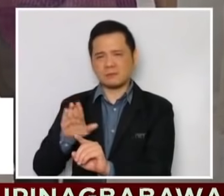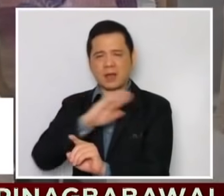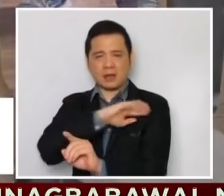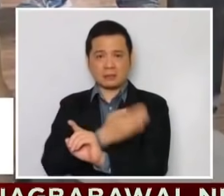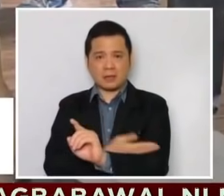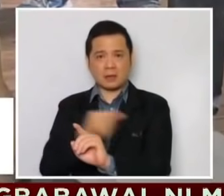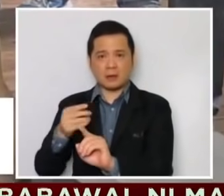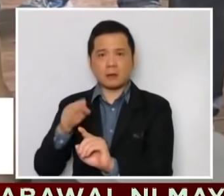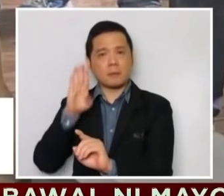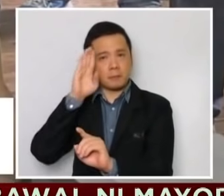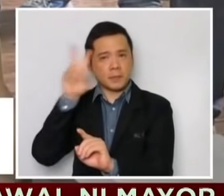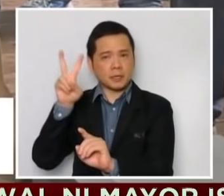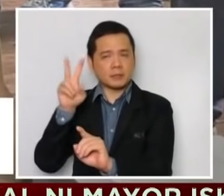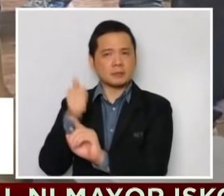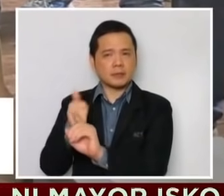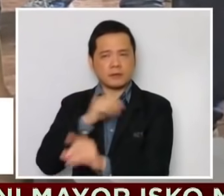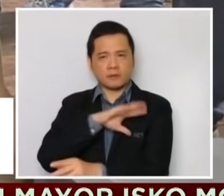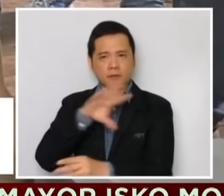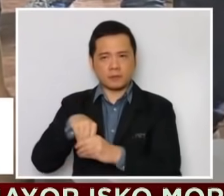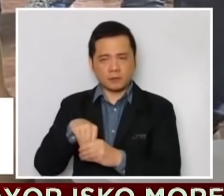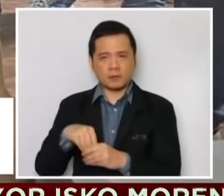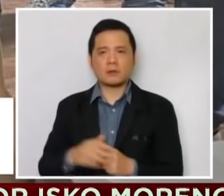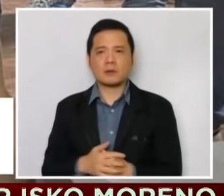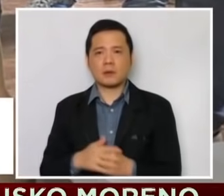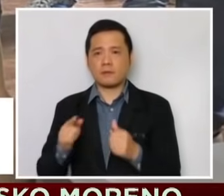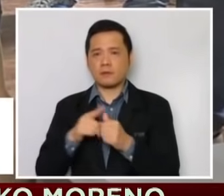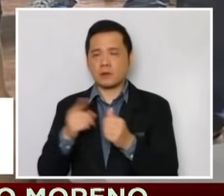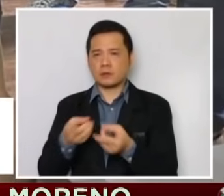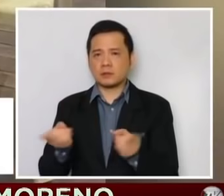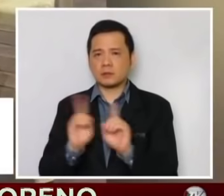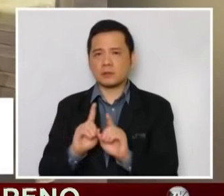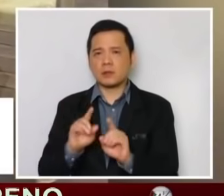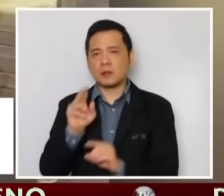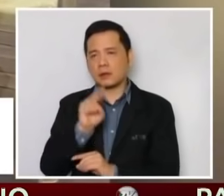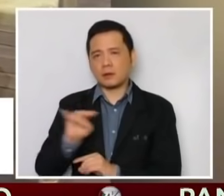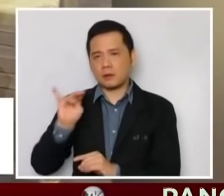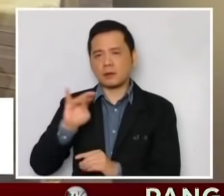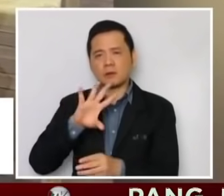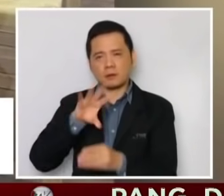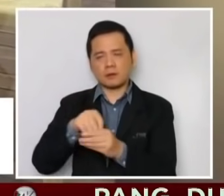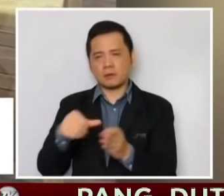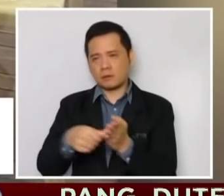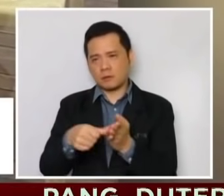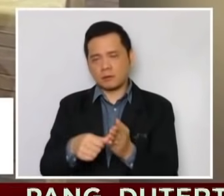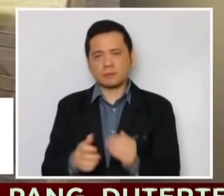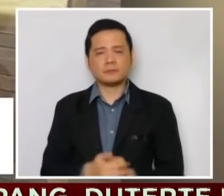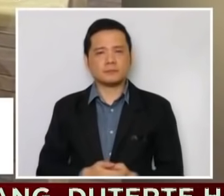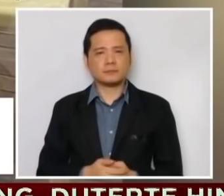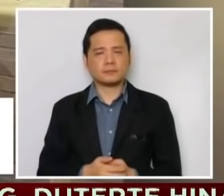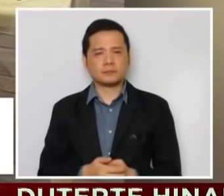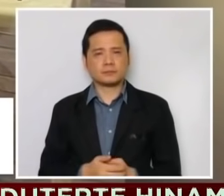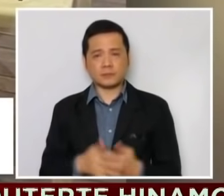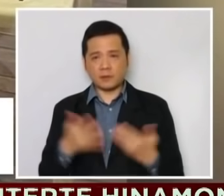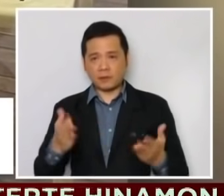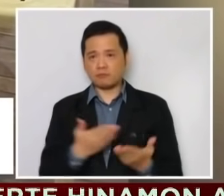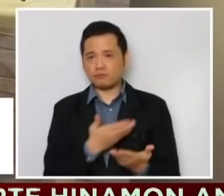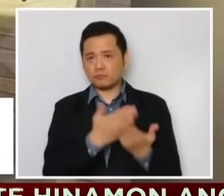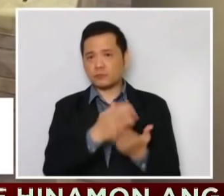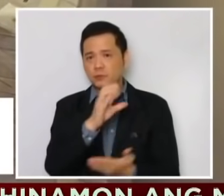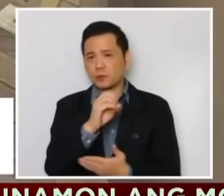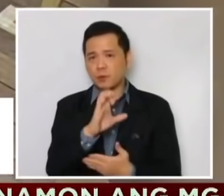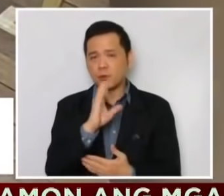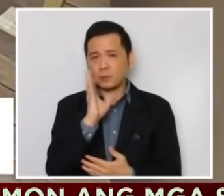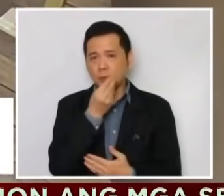maging kinatawan ng unang distrito ng Ilocos Norte. Naghain na rin ang kanyang kandidatura si